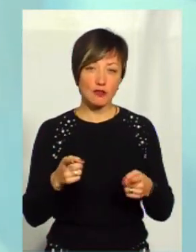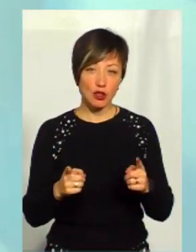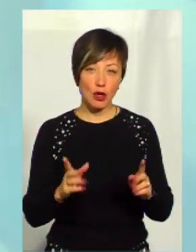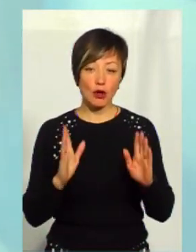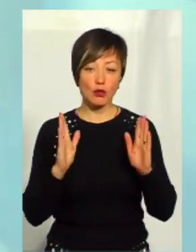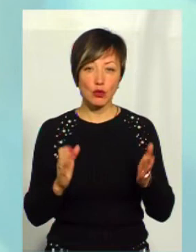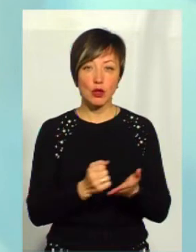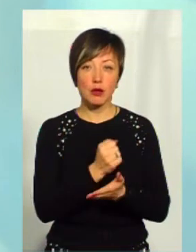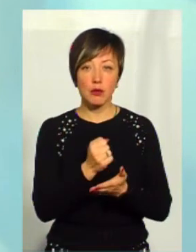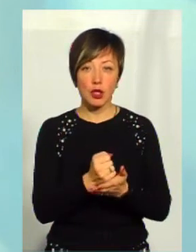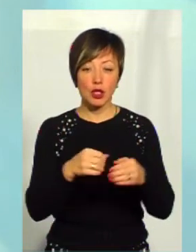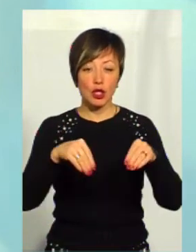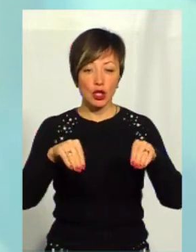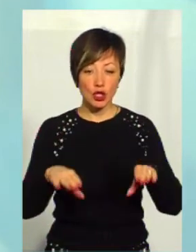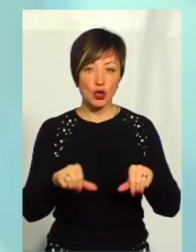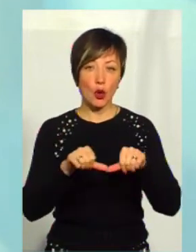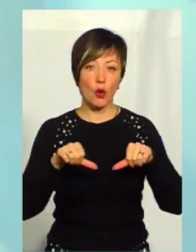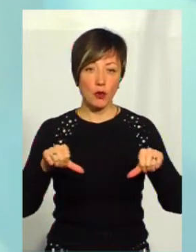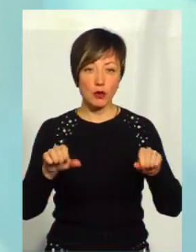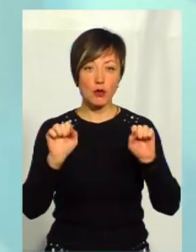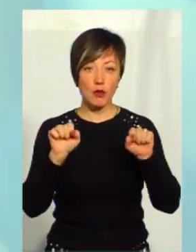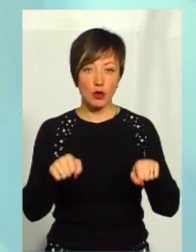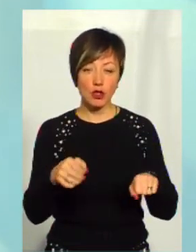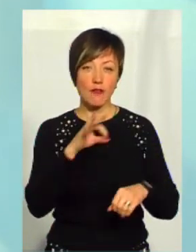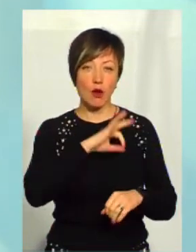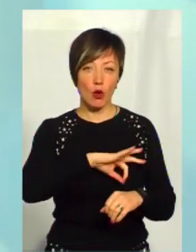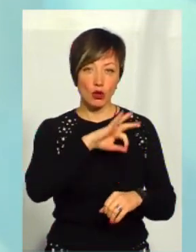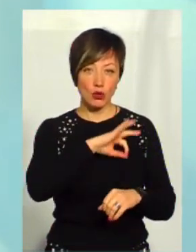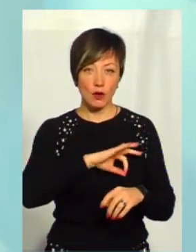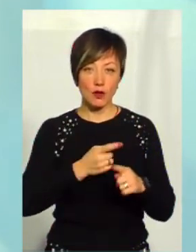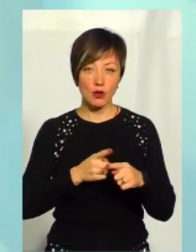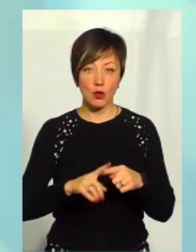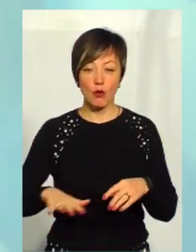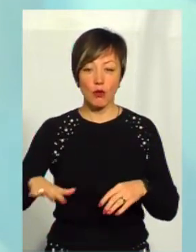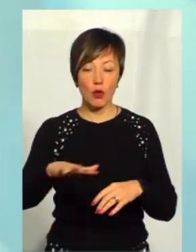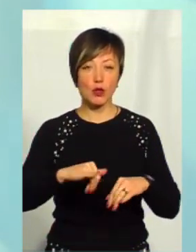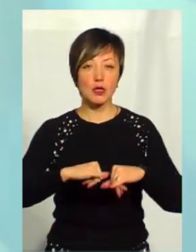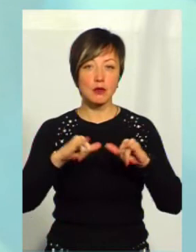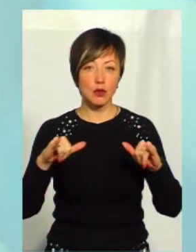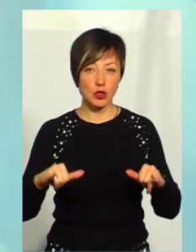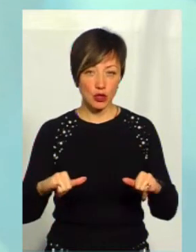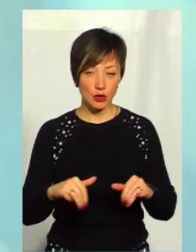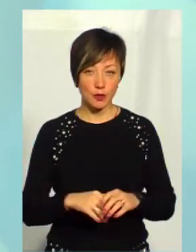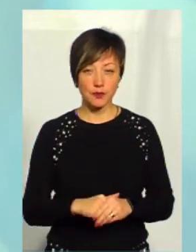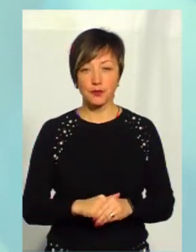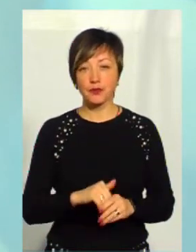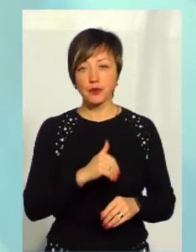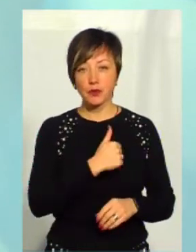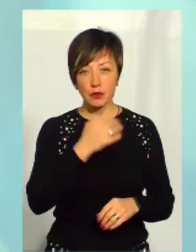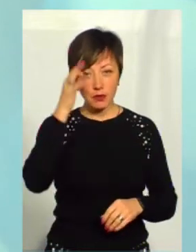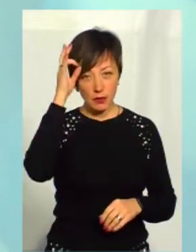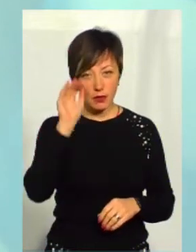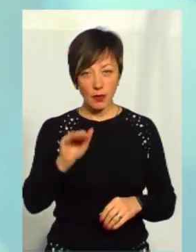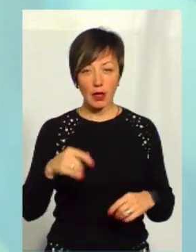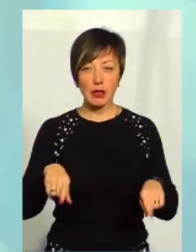буде прийнято рішення комісії, і відтоді вже можна буде використовувати цю площу збільшену нормативно. Хочу нагадати, що